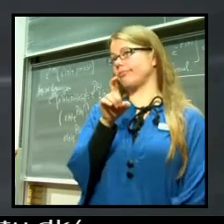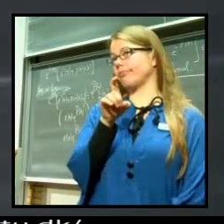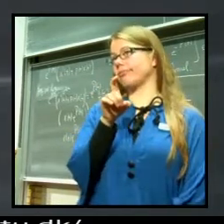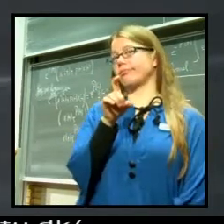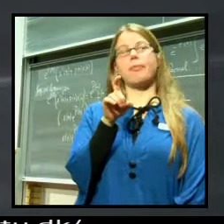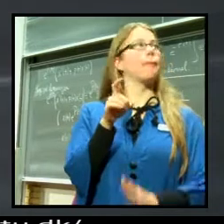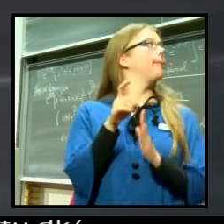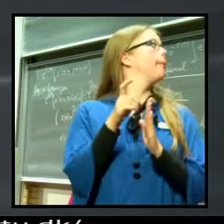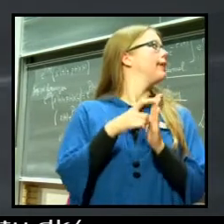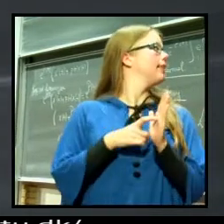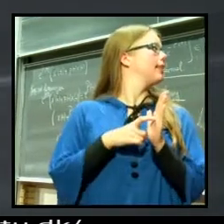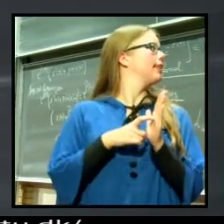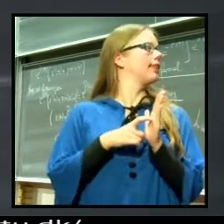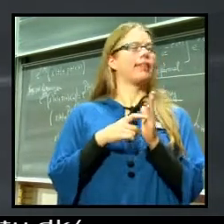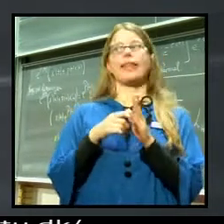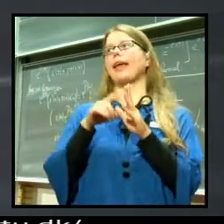betinget af t.